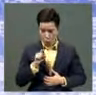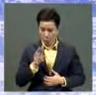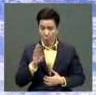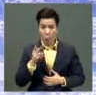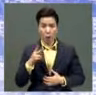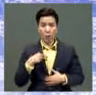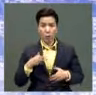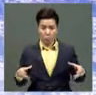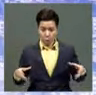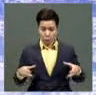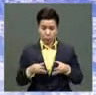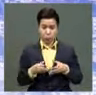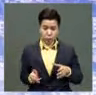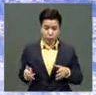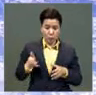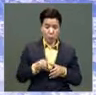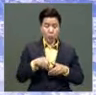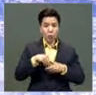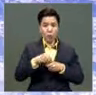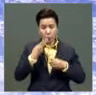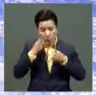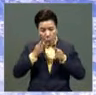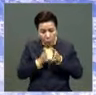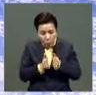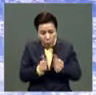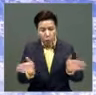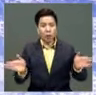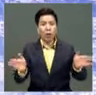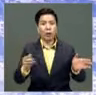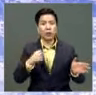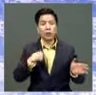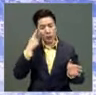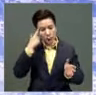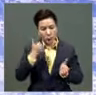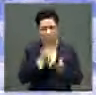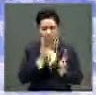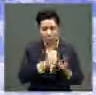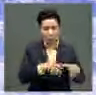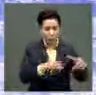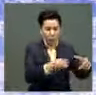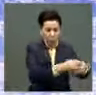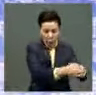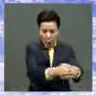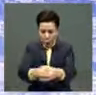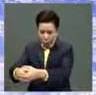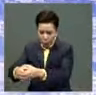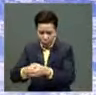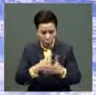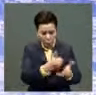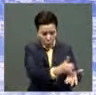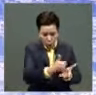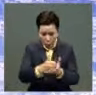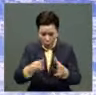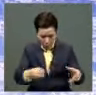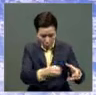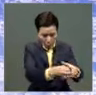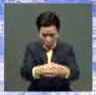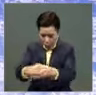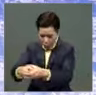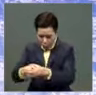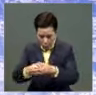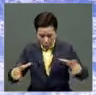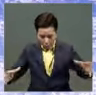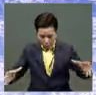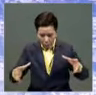ใหญ่เราเองมองในภาพใหญ่แต่พึ่งท่านทุกๆคนในภาพย่อยๆแล้วจะมาประกอบภาพจิ๊กซอแล้วเ